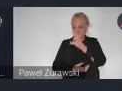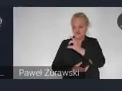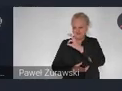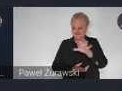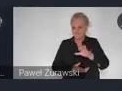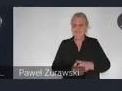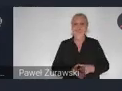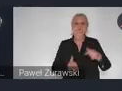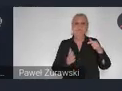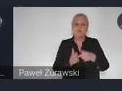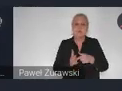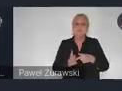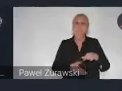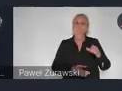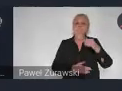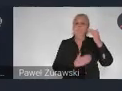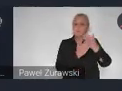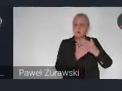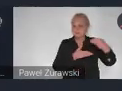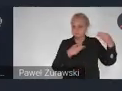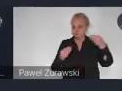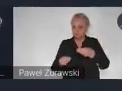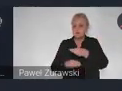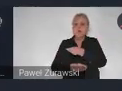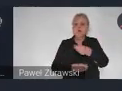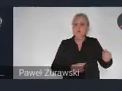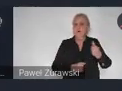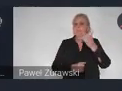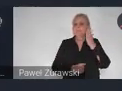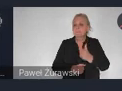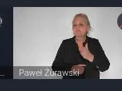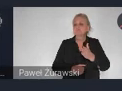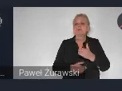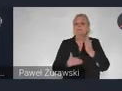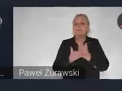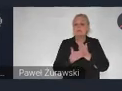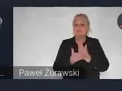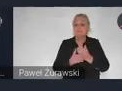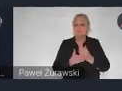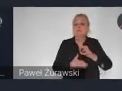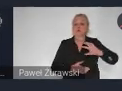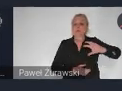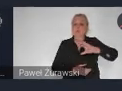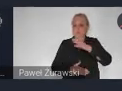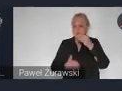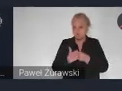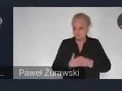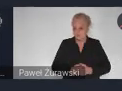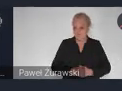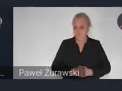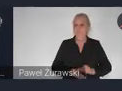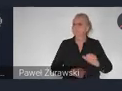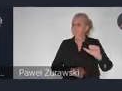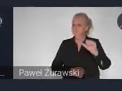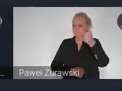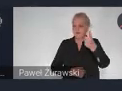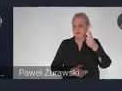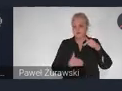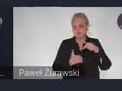ze środków naszego programu pokrywane będą jedynie następujące kategorie kosztów Po pierwsze